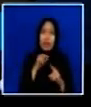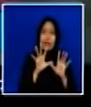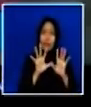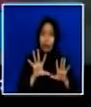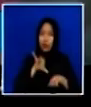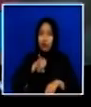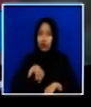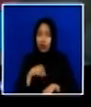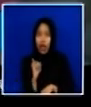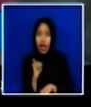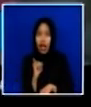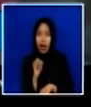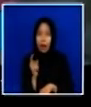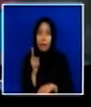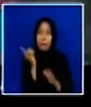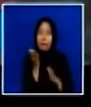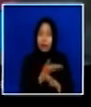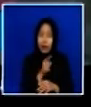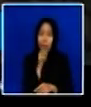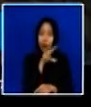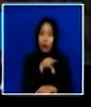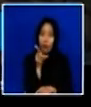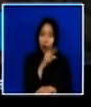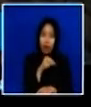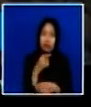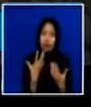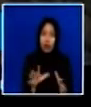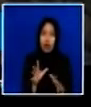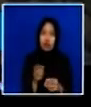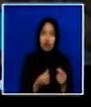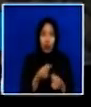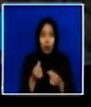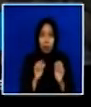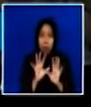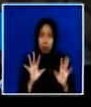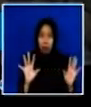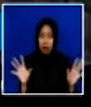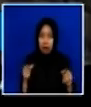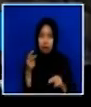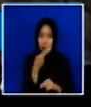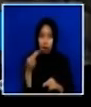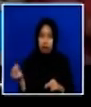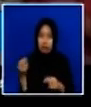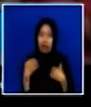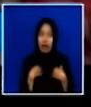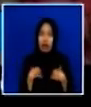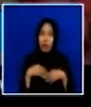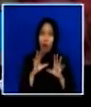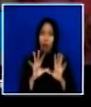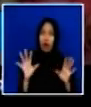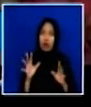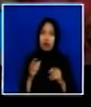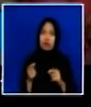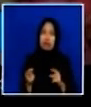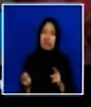setiap bulan selain terjual ke berbagai daerah di Indonesia hasil kerajinan Ibu tiga anak tersebut sudah laku